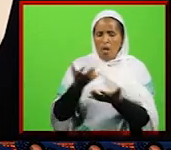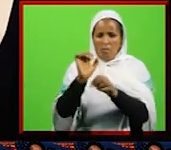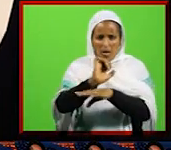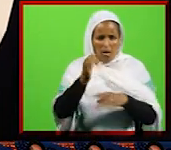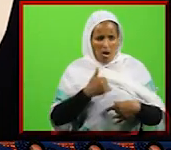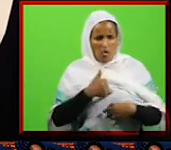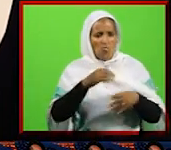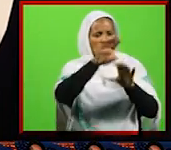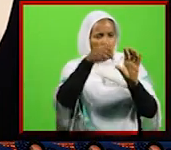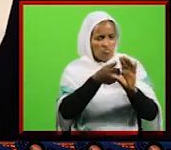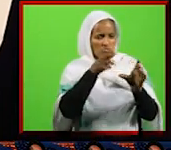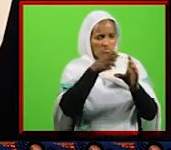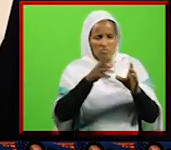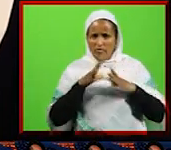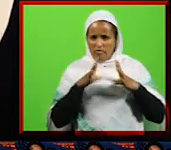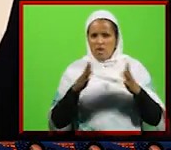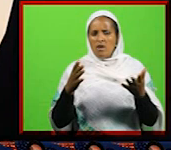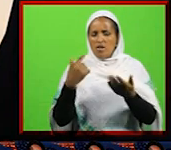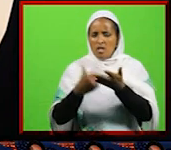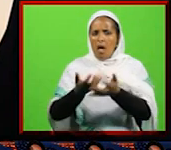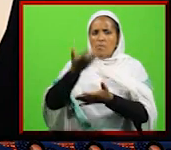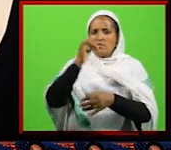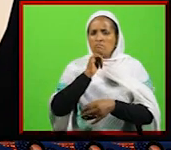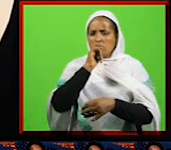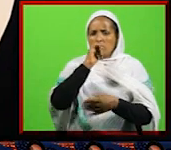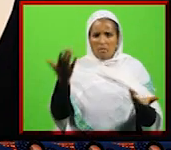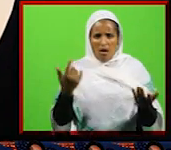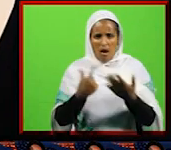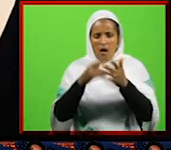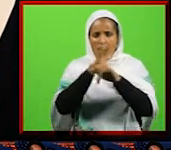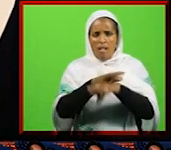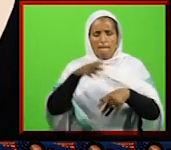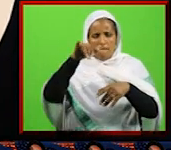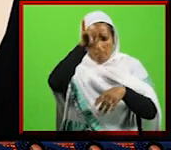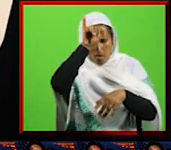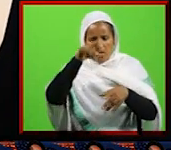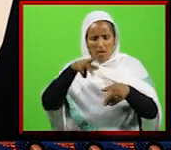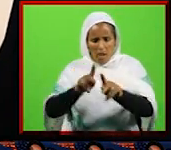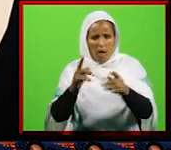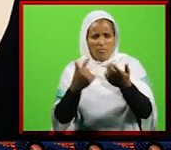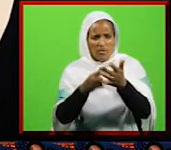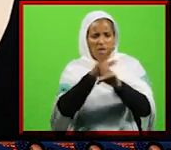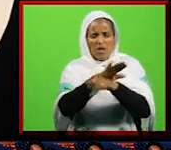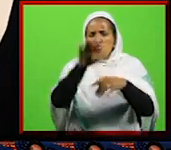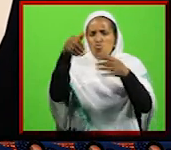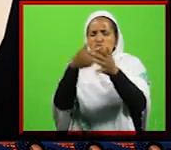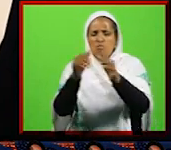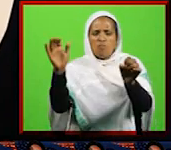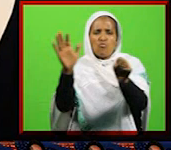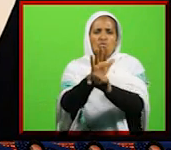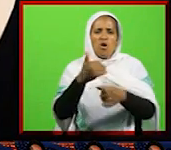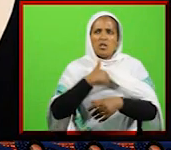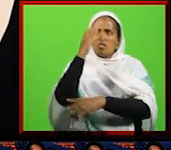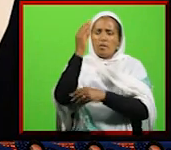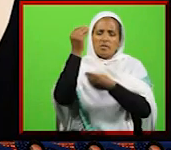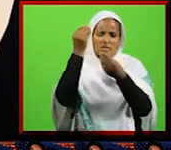ምን አላችሁን ቁሳዊ ሀብቶች መኪናው አላችሁ ማዳያው አላችሁ ይሄን ይሃል ሀብት አላችሁ እንደ ገበሬውም ላሙ በሬው እሸቷ